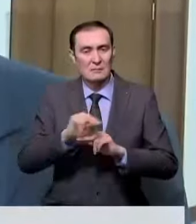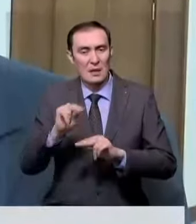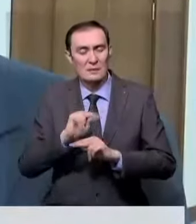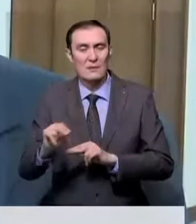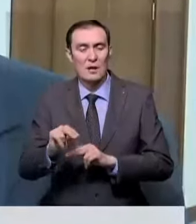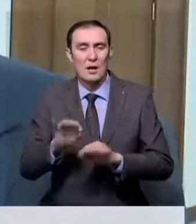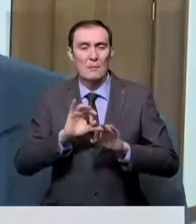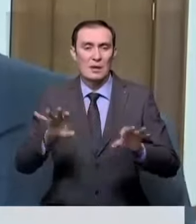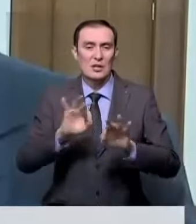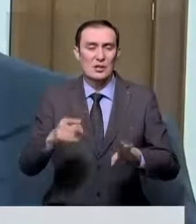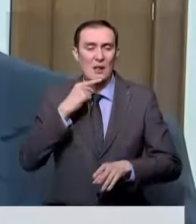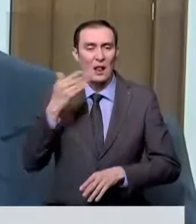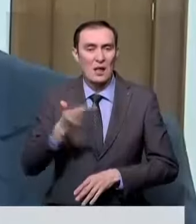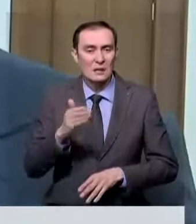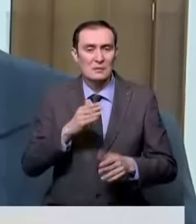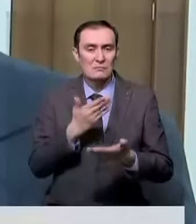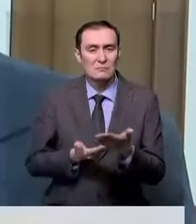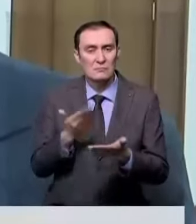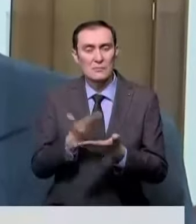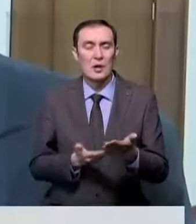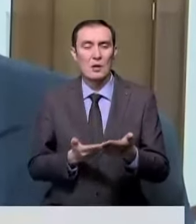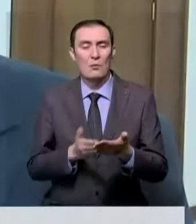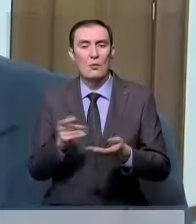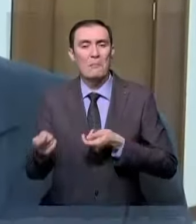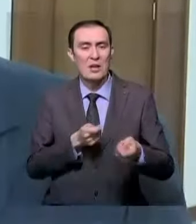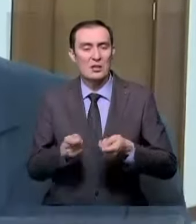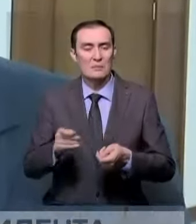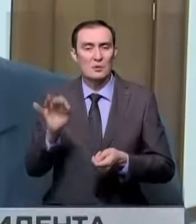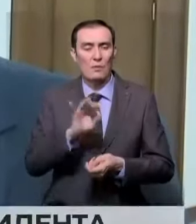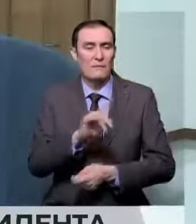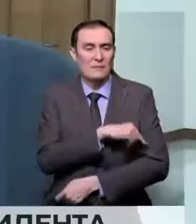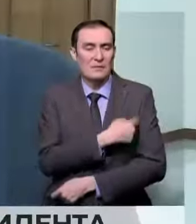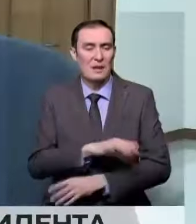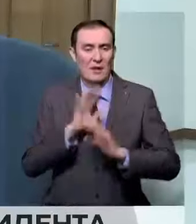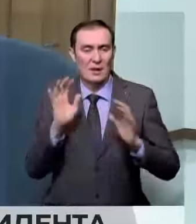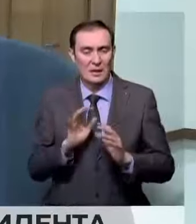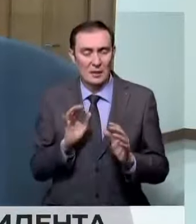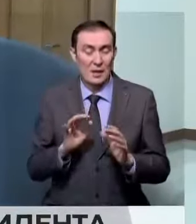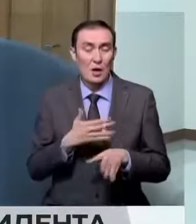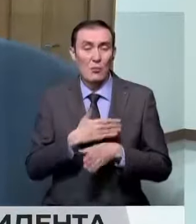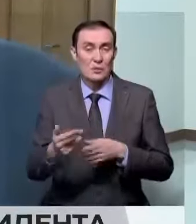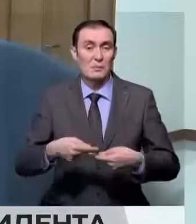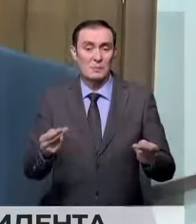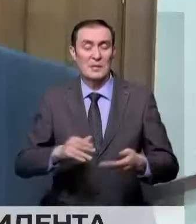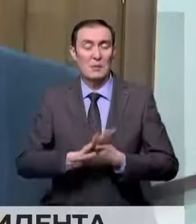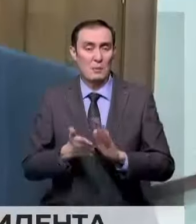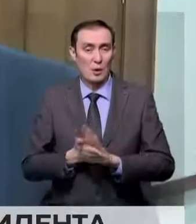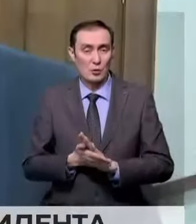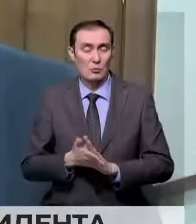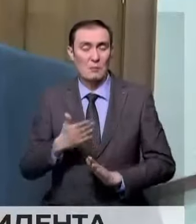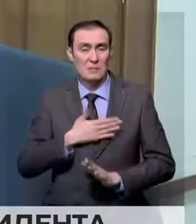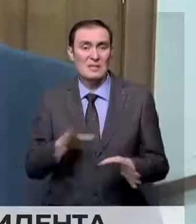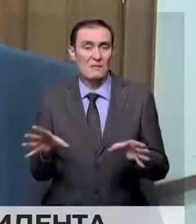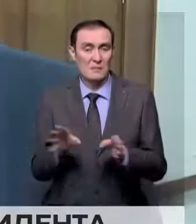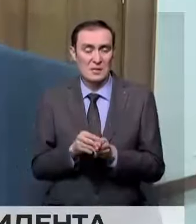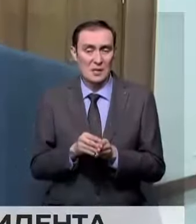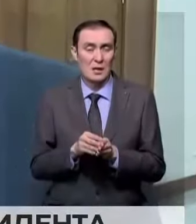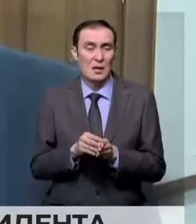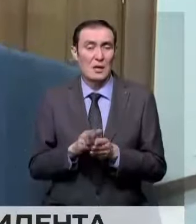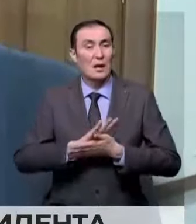лекции по менеджменту в здравоохранении. После подписания меморандума мы совместно